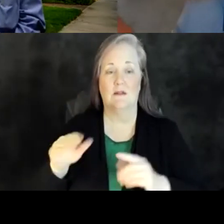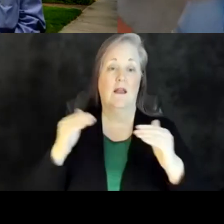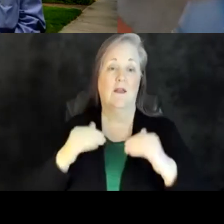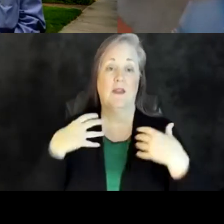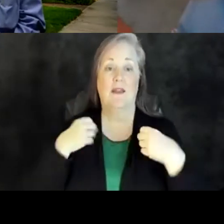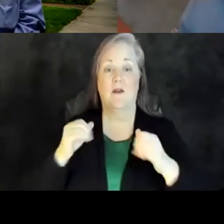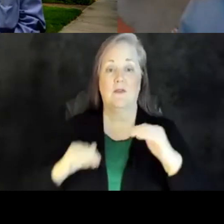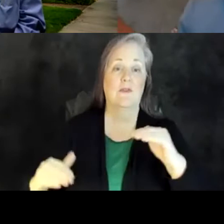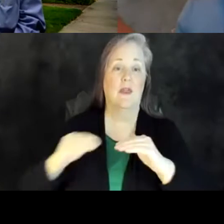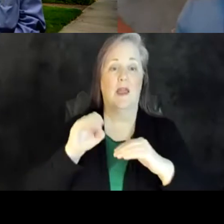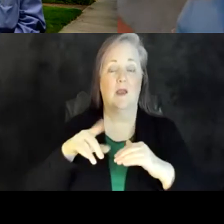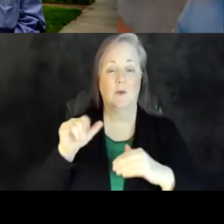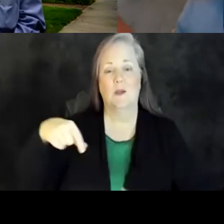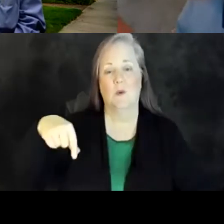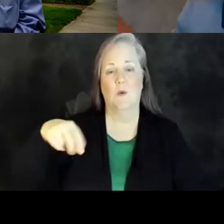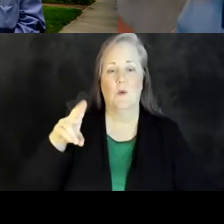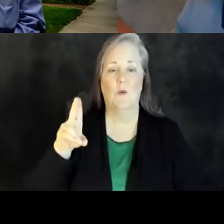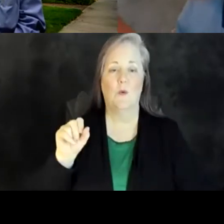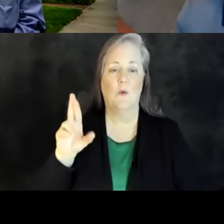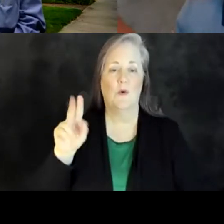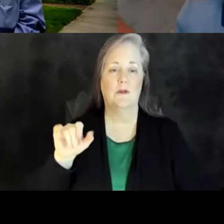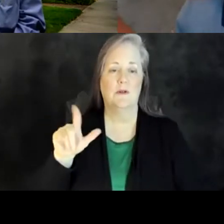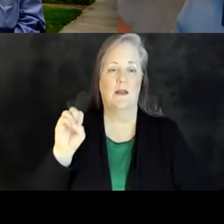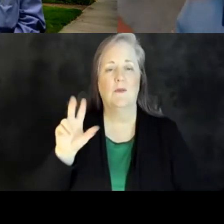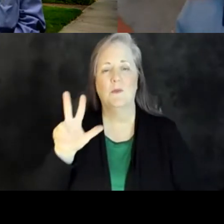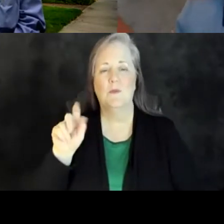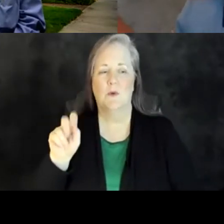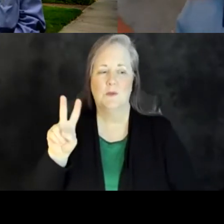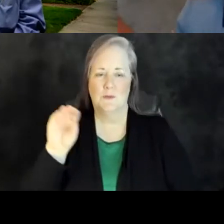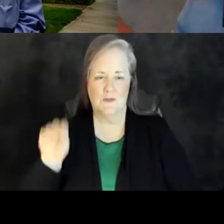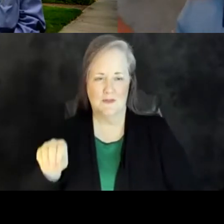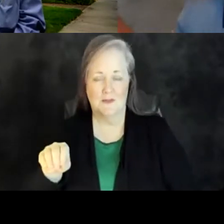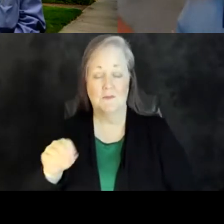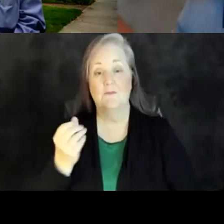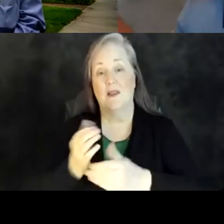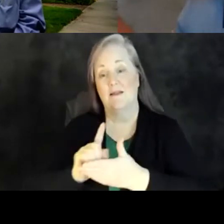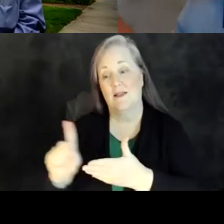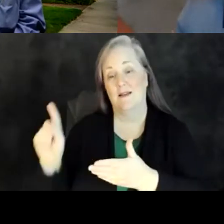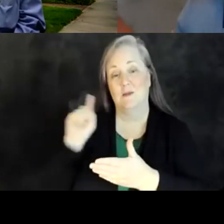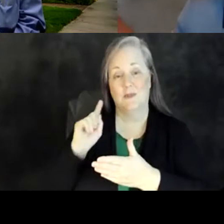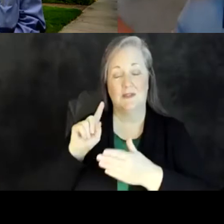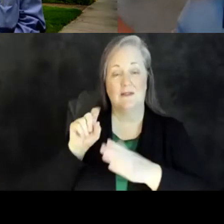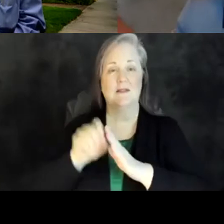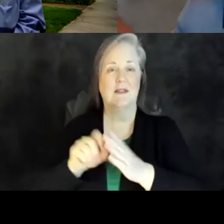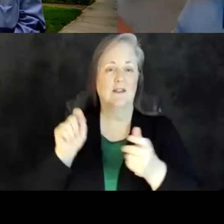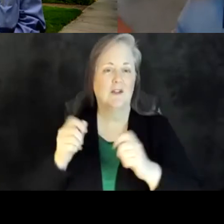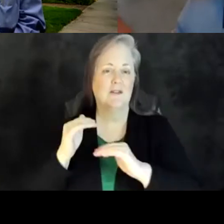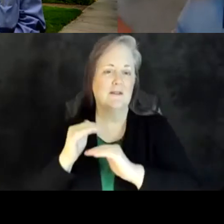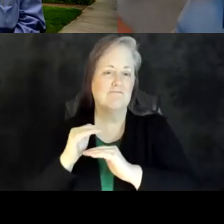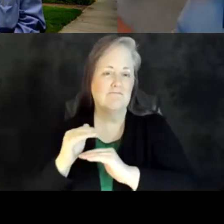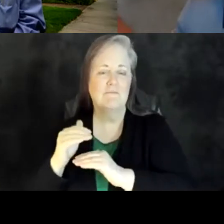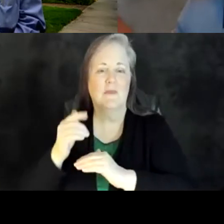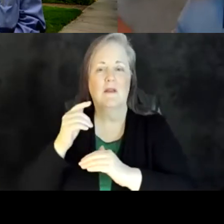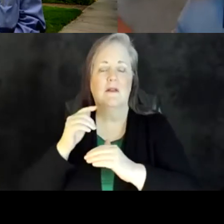5,2% положительность. Y para el cuartil de Equidad estuvo en the state Nung nakaraang linggo, yung estado. into